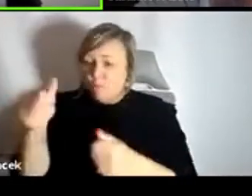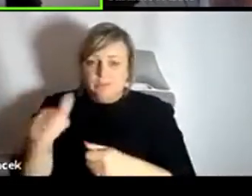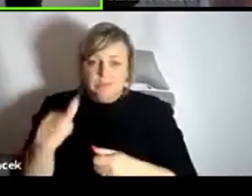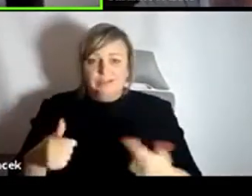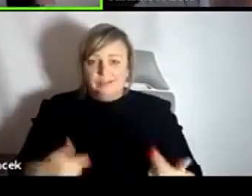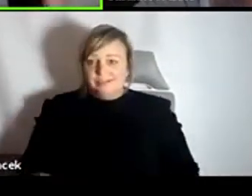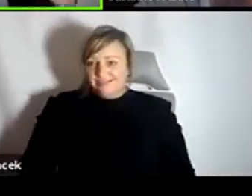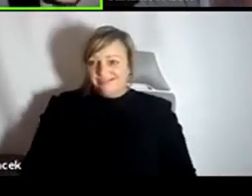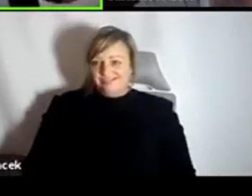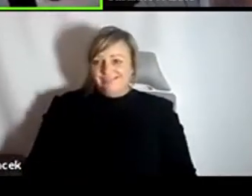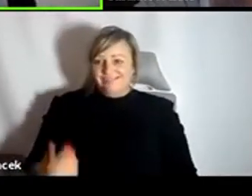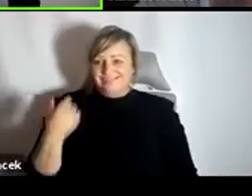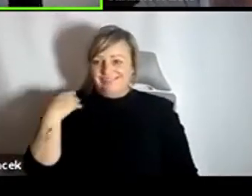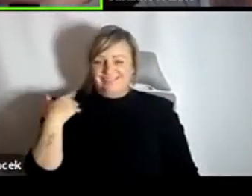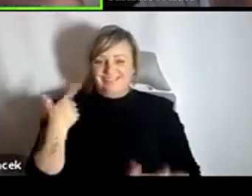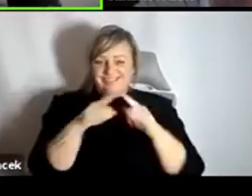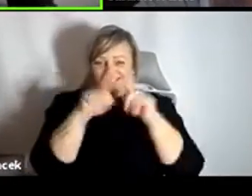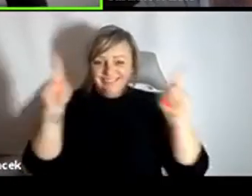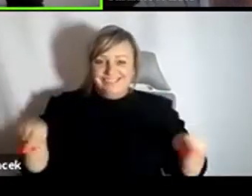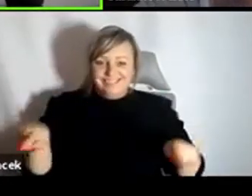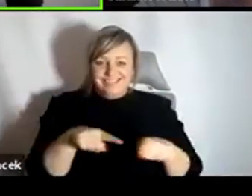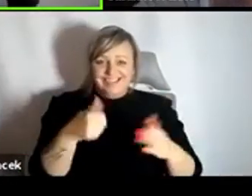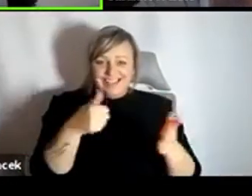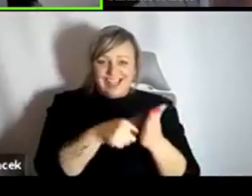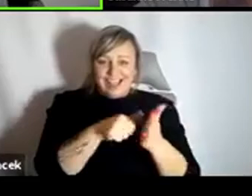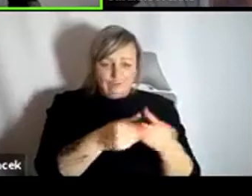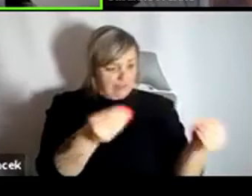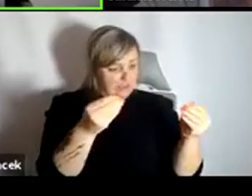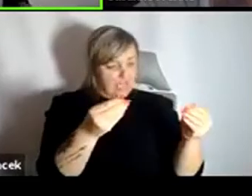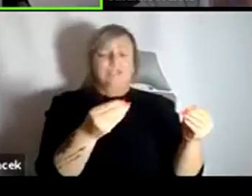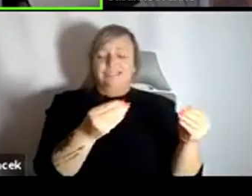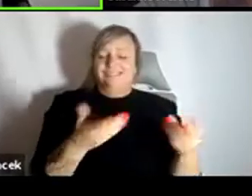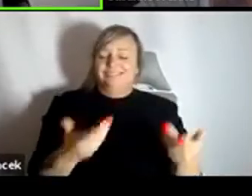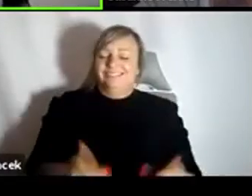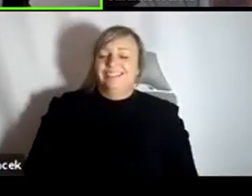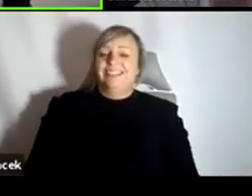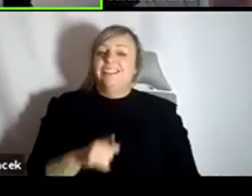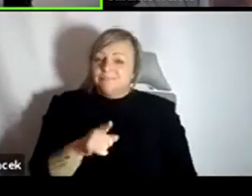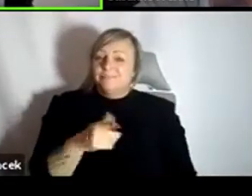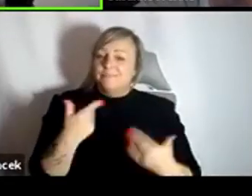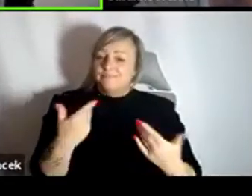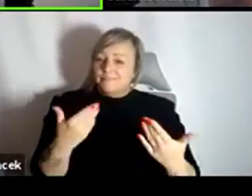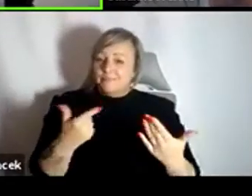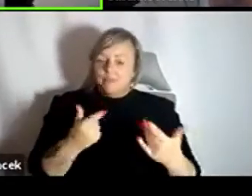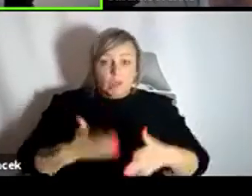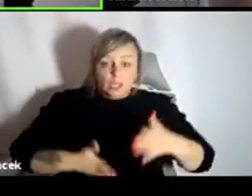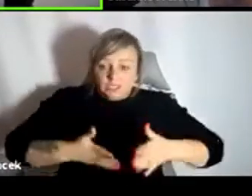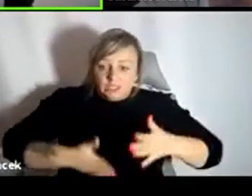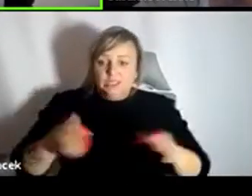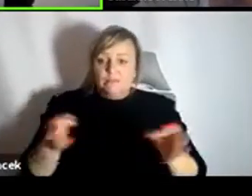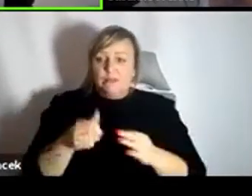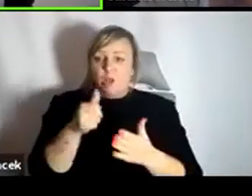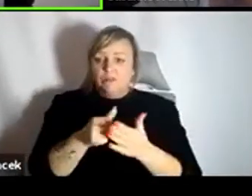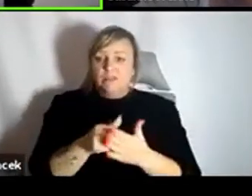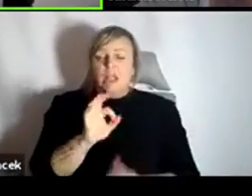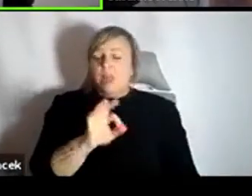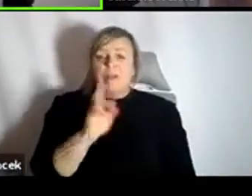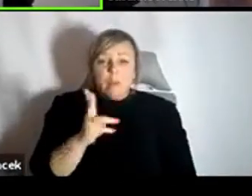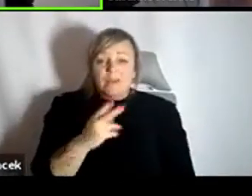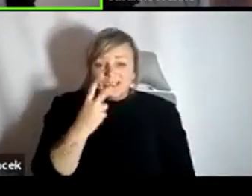gerade meine Stickerbox gesehen und dachte dann so, oh Gott, wie kriege ich das jetzt rund? Aber dass man da so den Stickern hinterher rennt, aber eigentlich wäre es